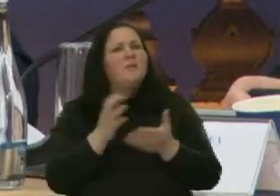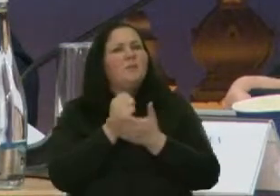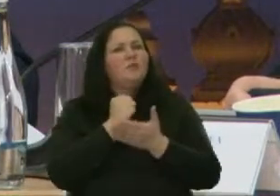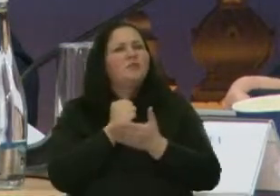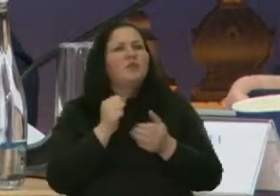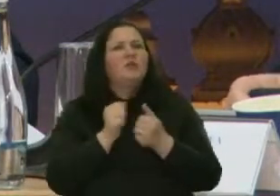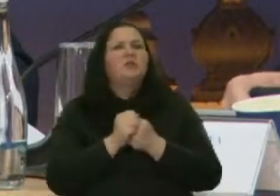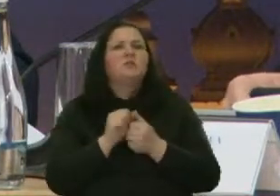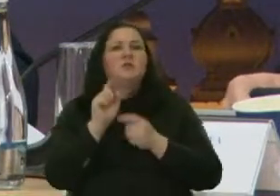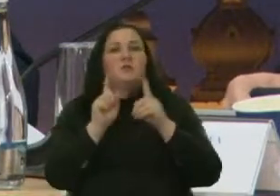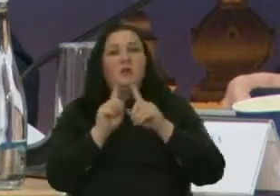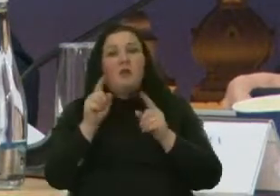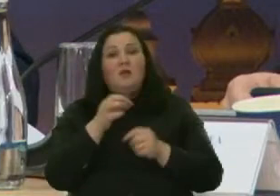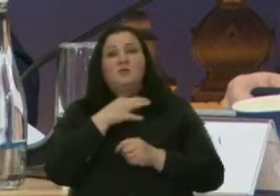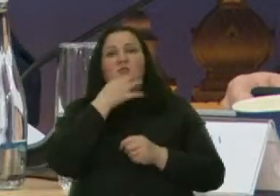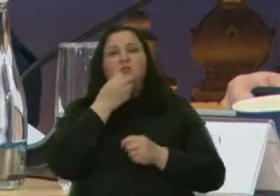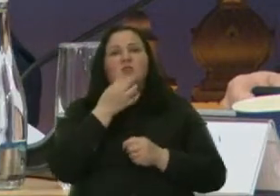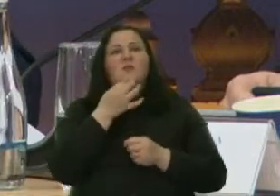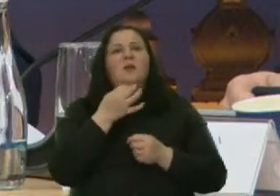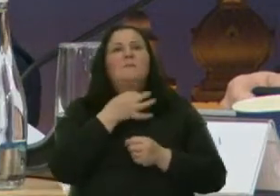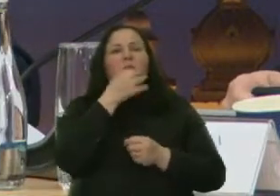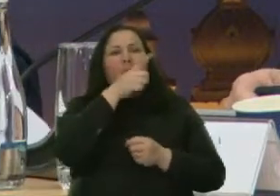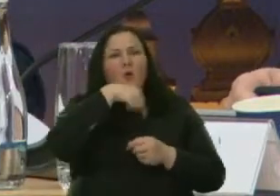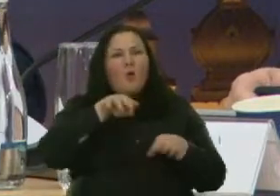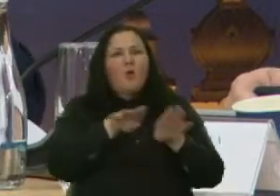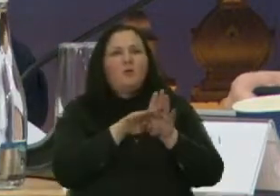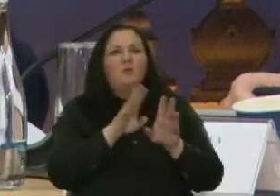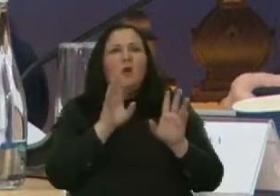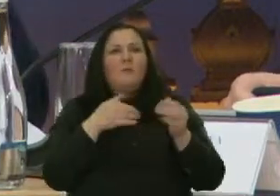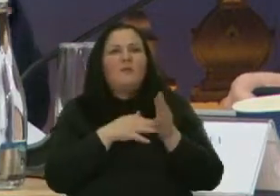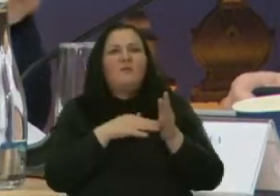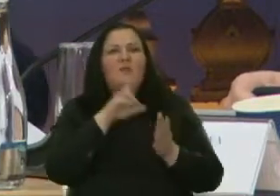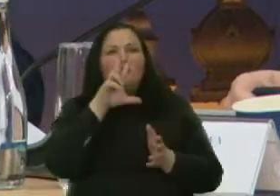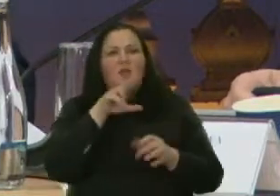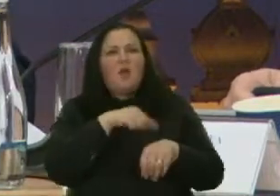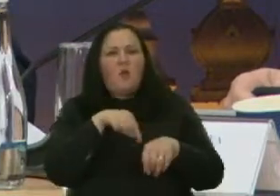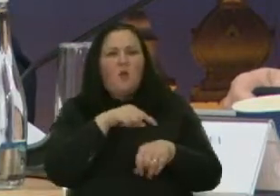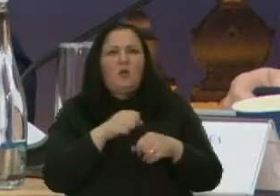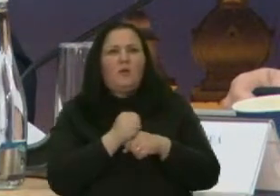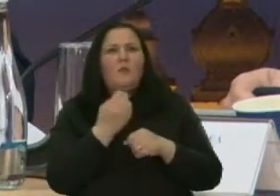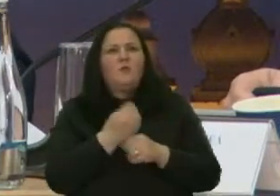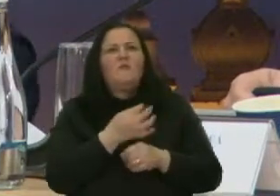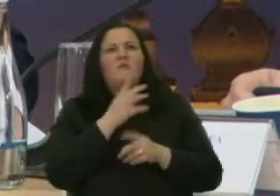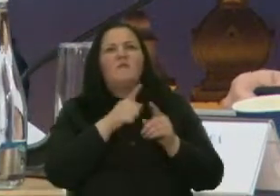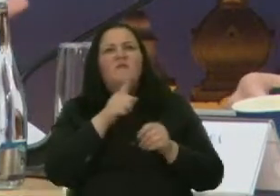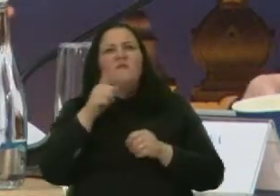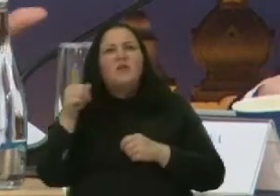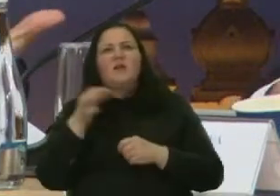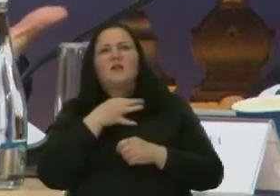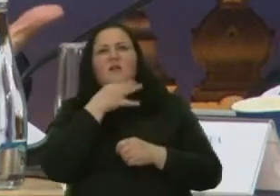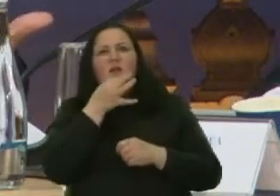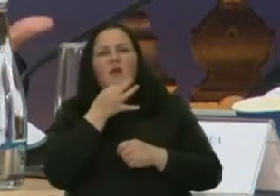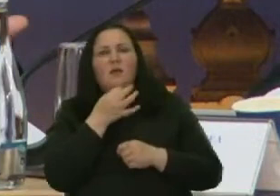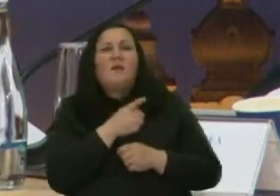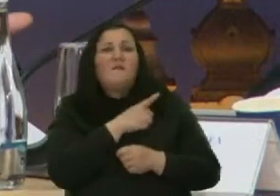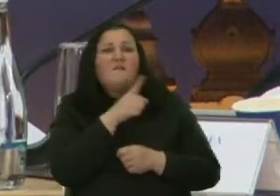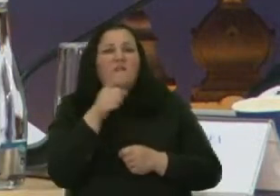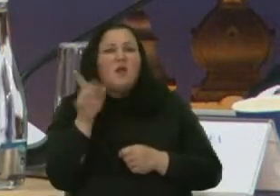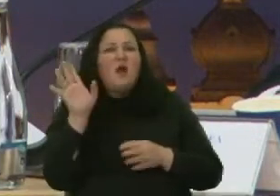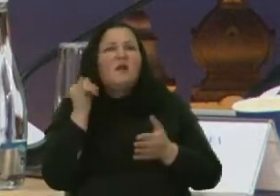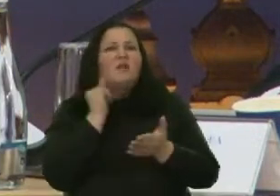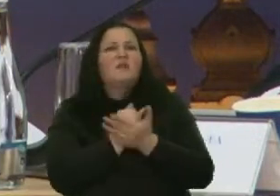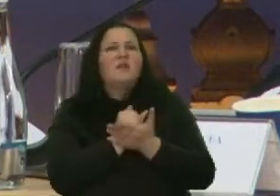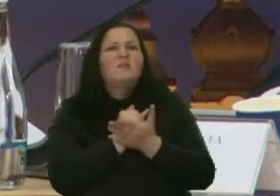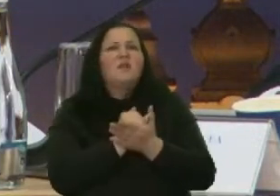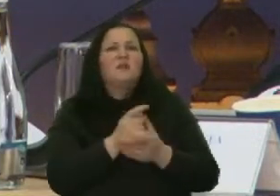și despre propunerile lor mi ar mai trebui încă trei ore ca să vorbesc despre fiecare recomandare pe care mi au făcut o și Peia care cu bună dreptate spun dar de ce